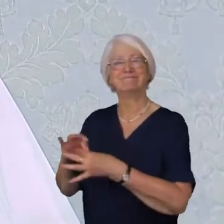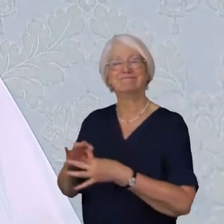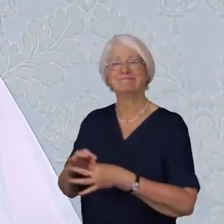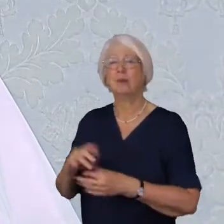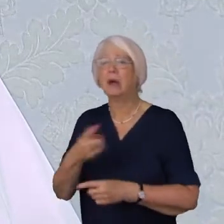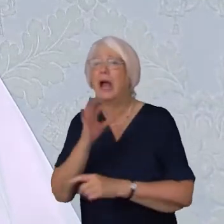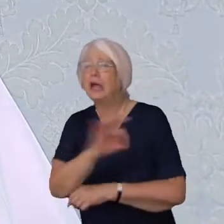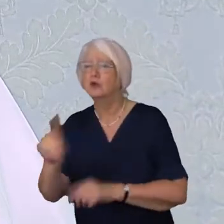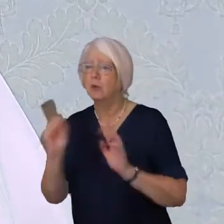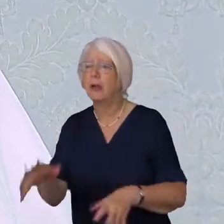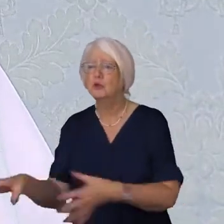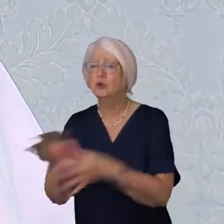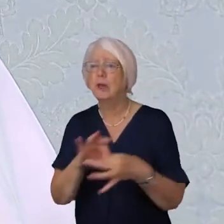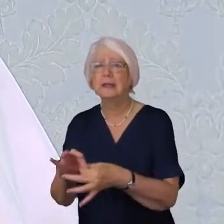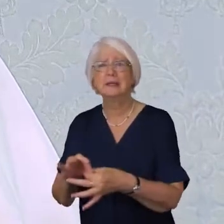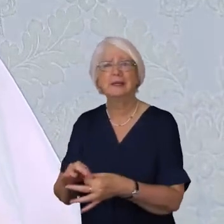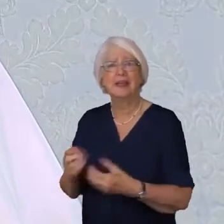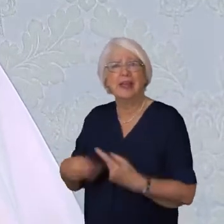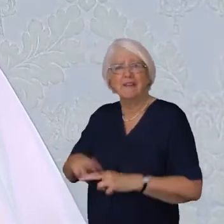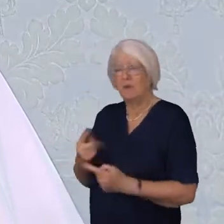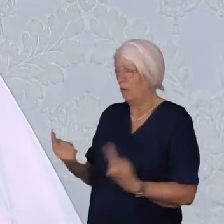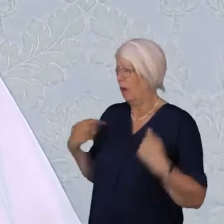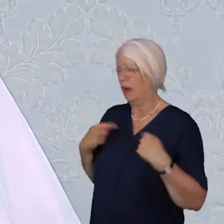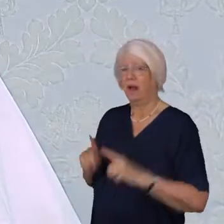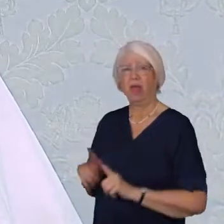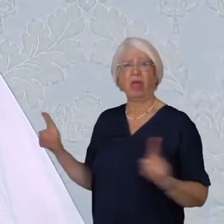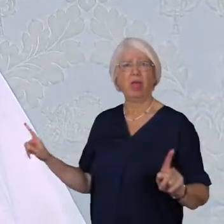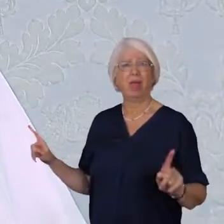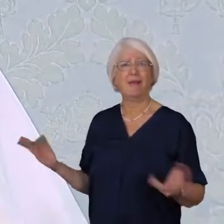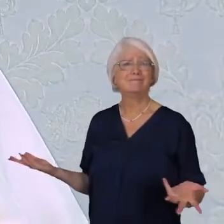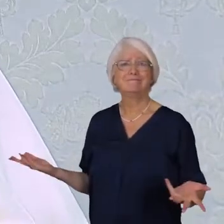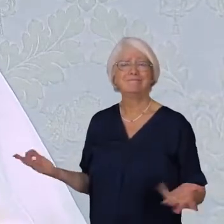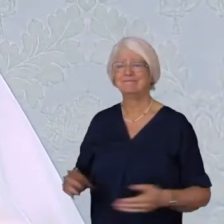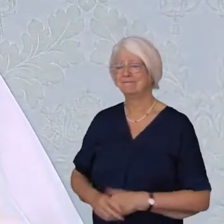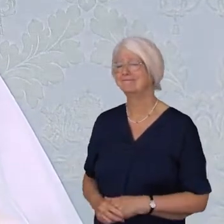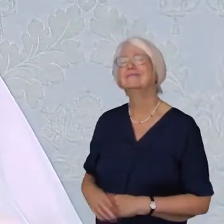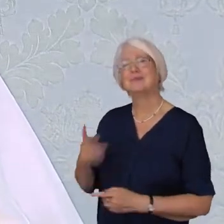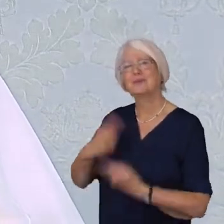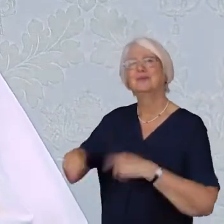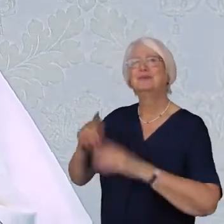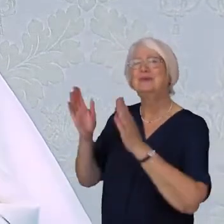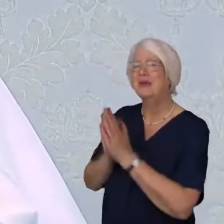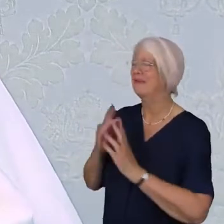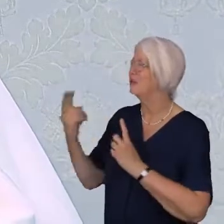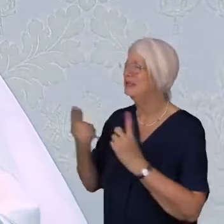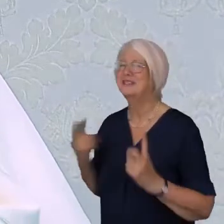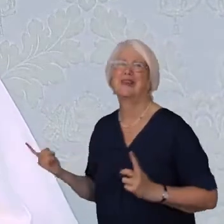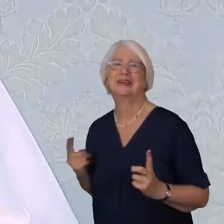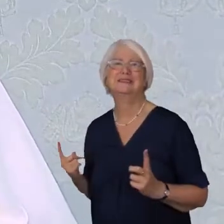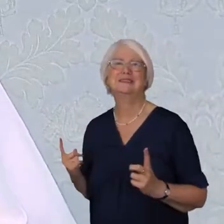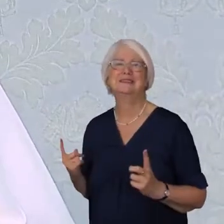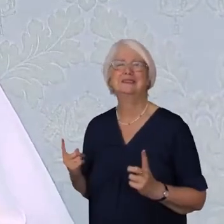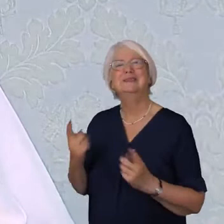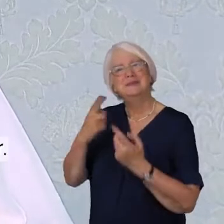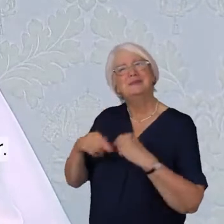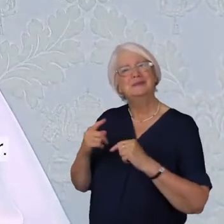unita se noi andiamo per strade diverse. Allora preghiamo gli uni per gli